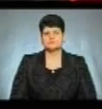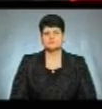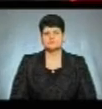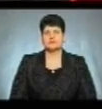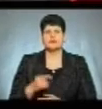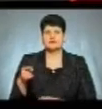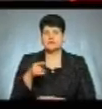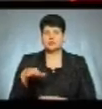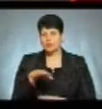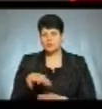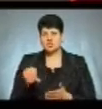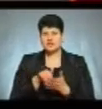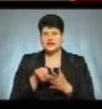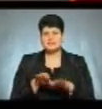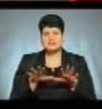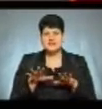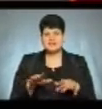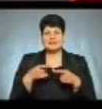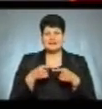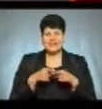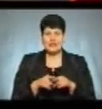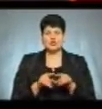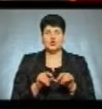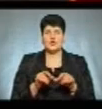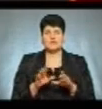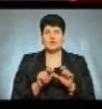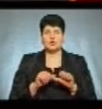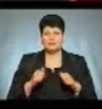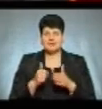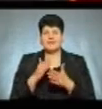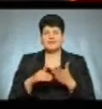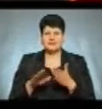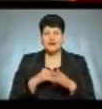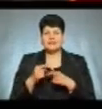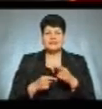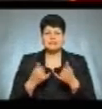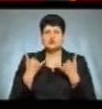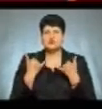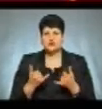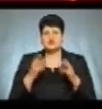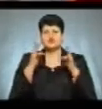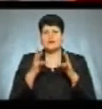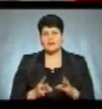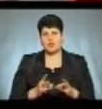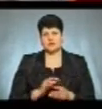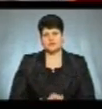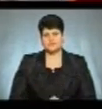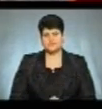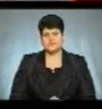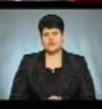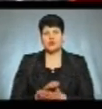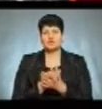На Тернопільщині члени місцевих техногенних комісій ліквідовують наслідки сьогоднішньої негоди.